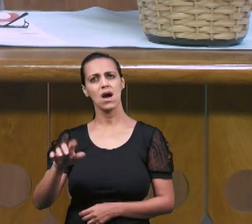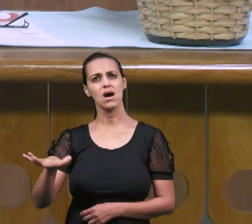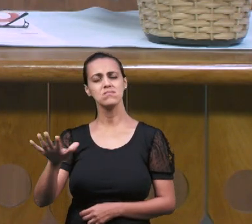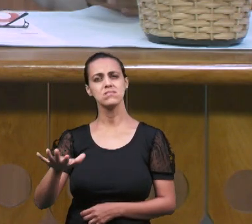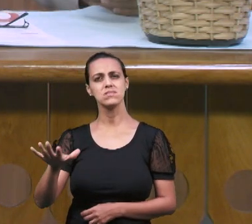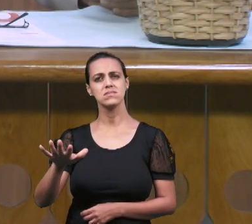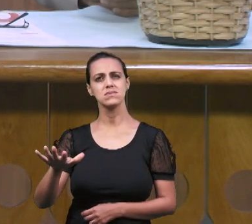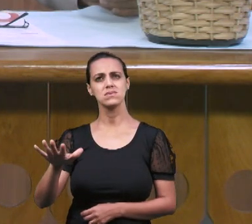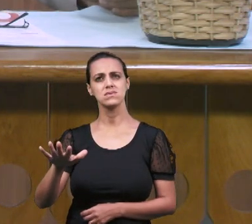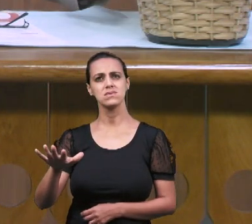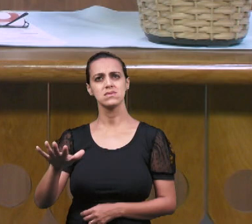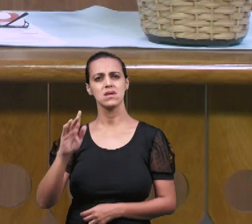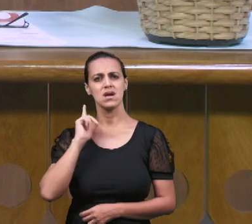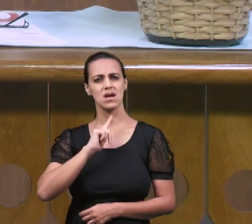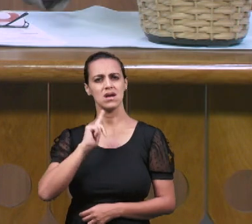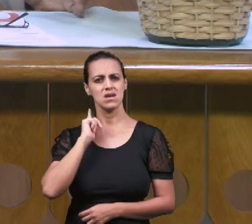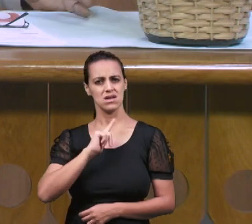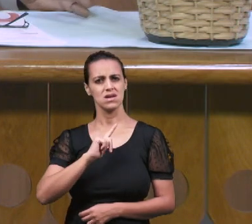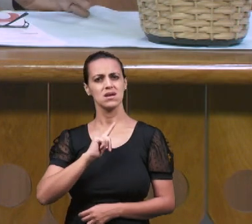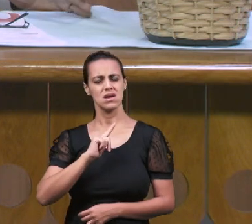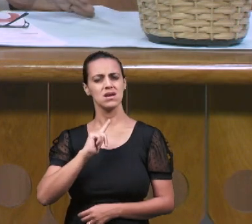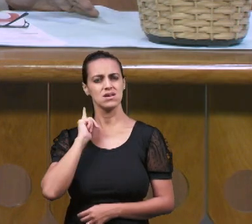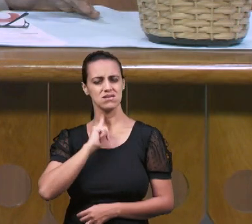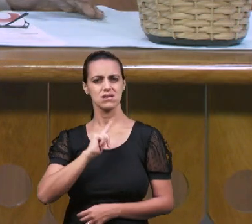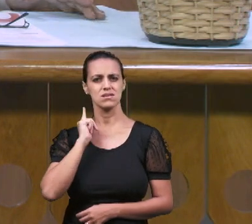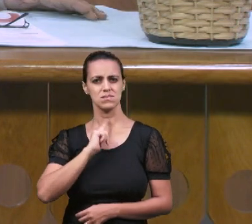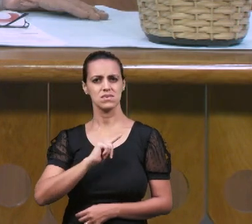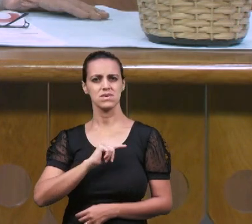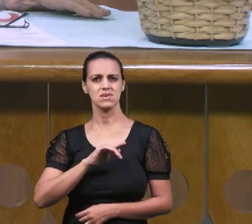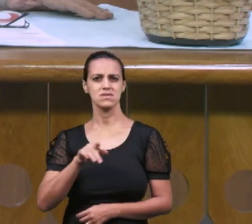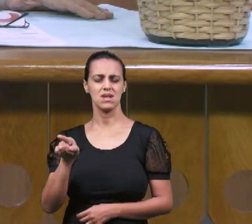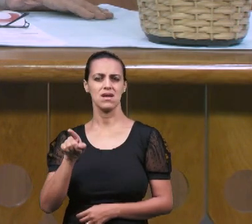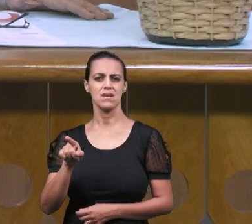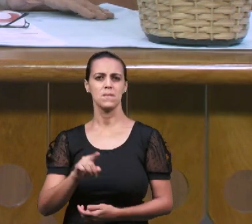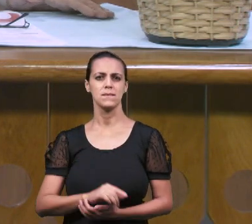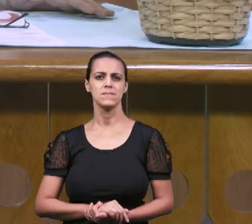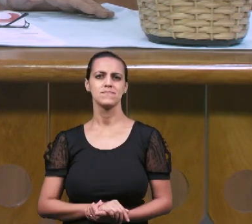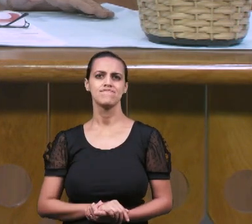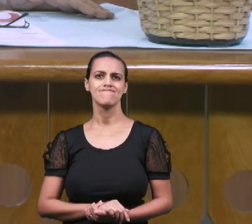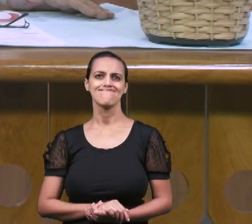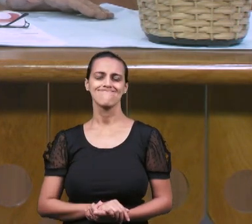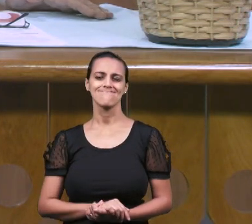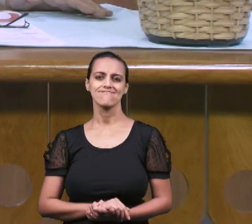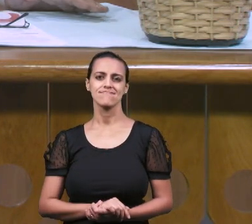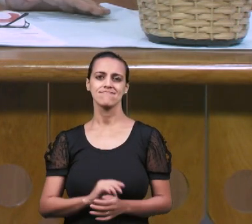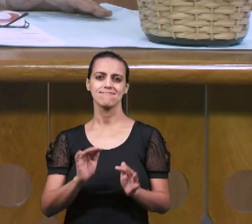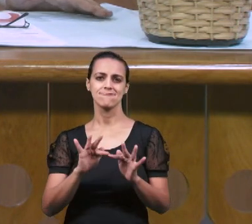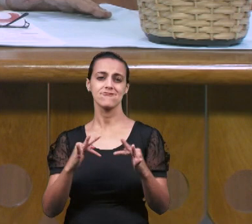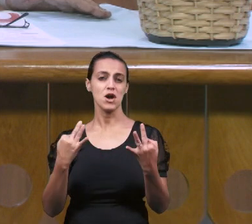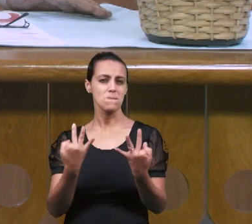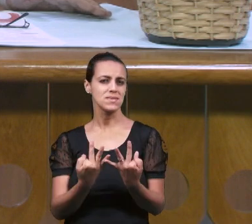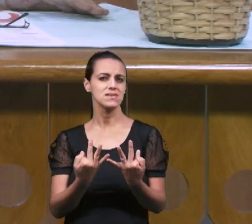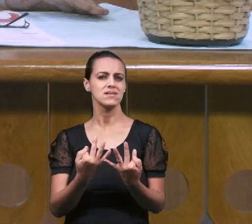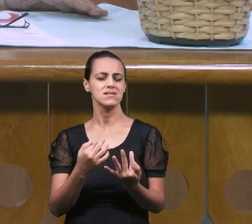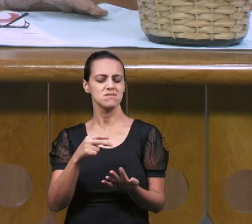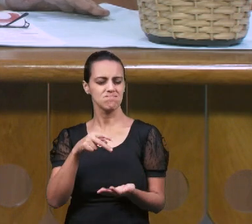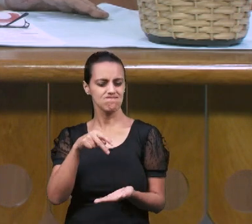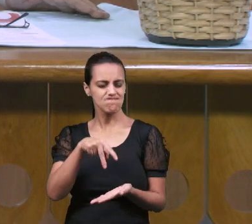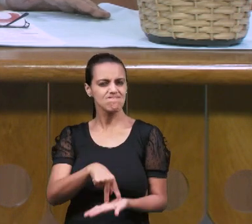région de Cataguases, juste fort aussi, responsable de la région, a laissé une famille structurée, des